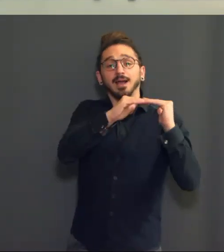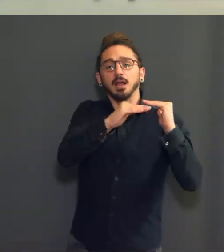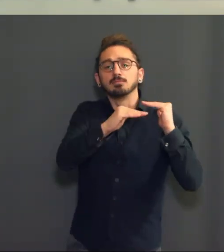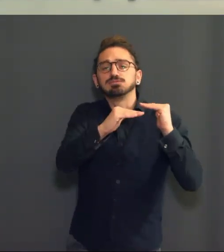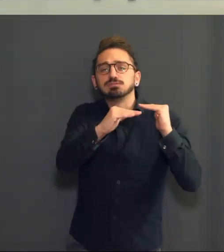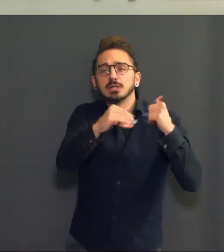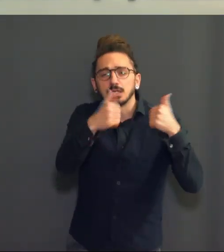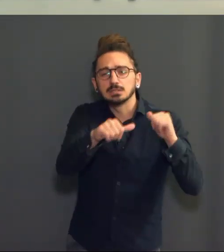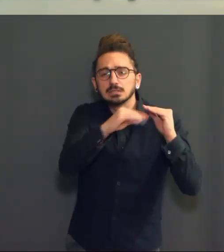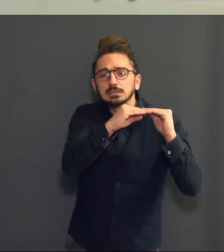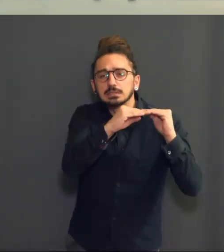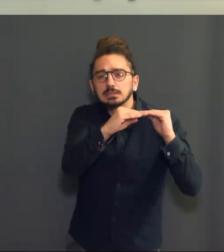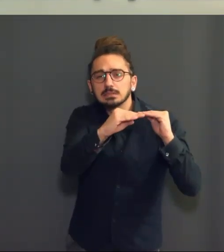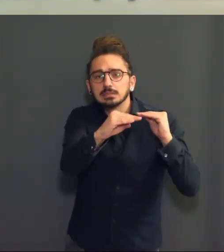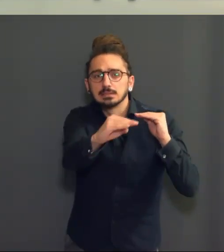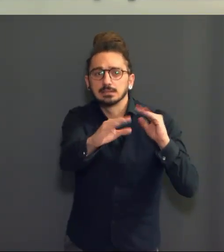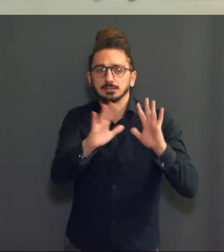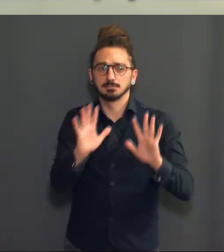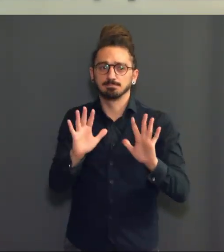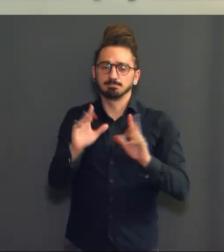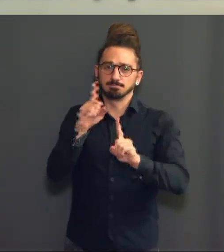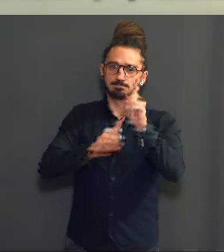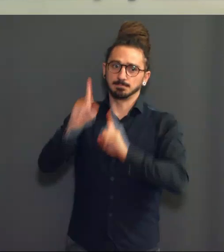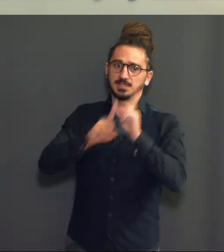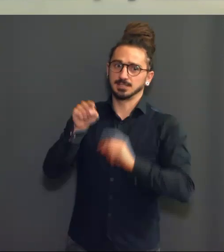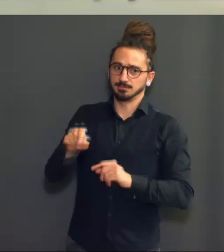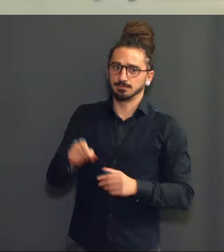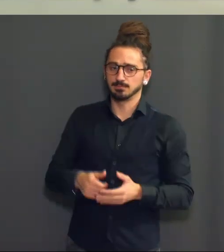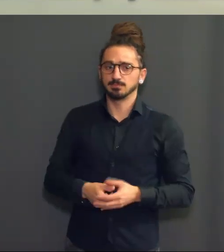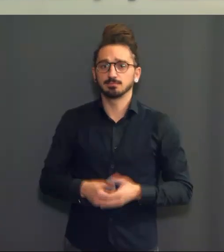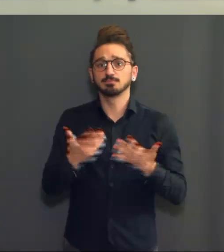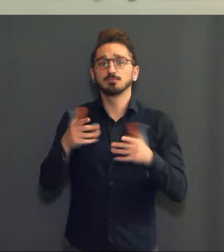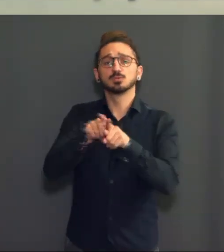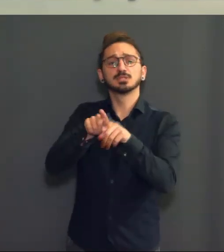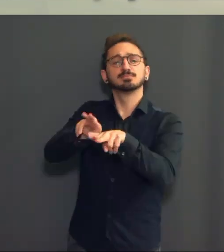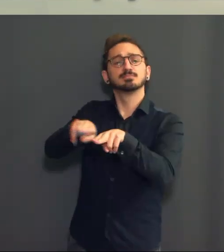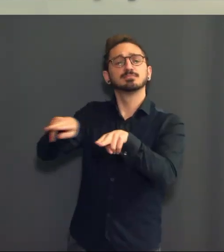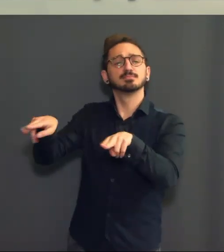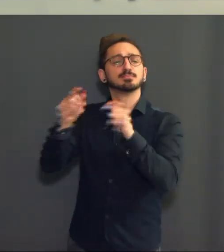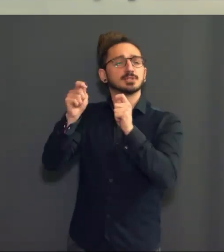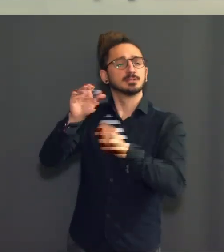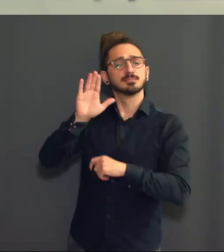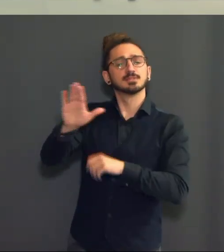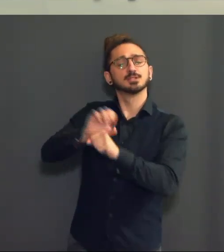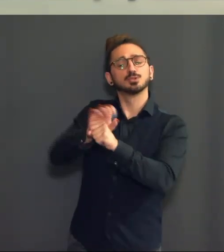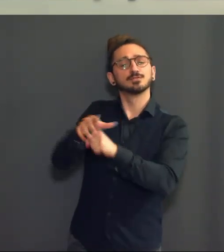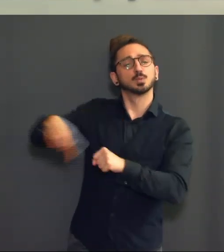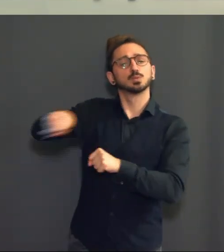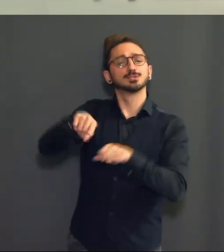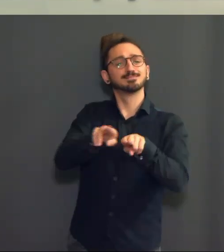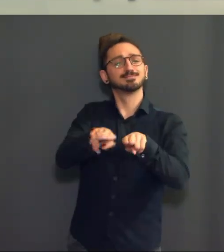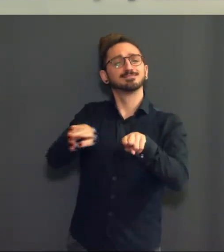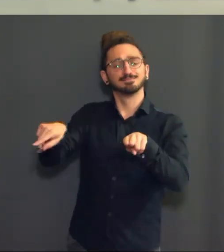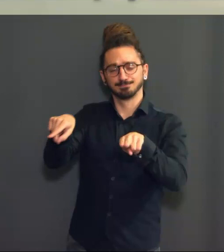patients Covid et bien sûr par la suite à une diminution. Actuellement, nous avons dans notre pays 3214 patients